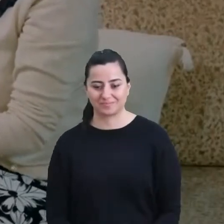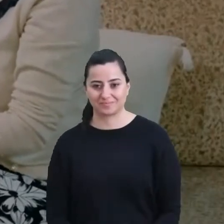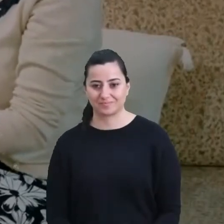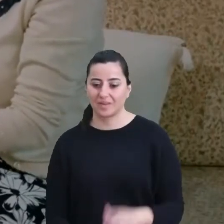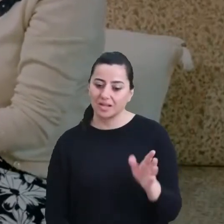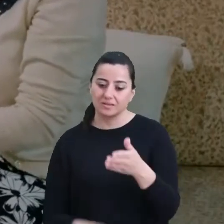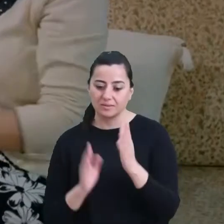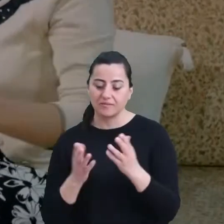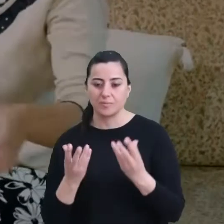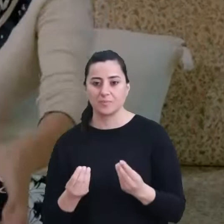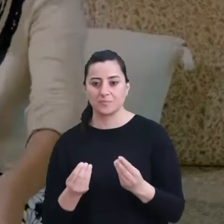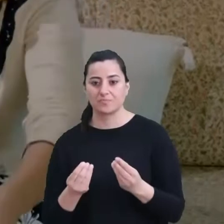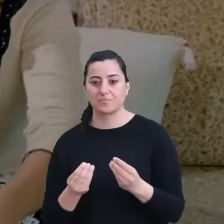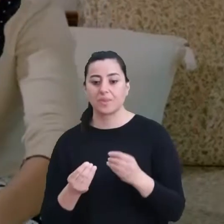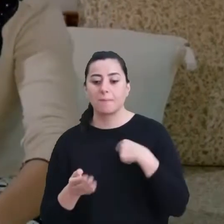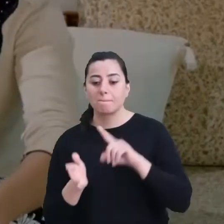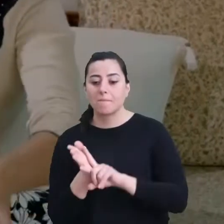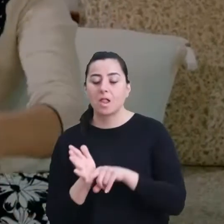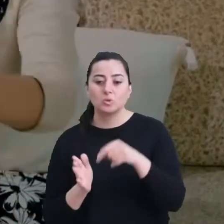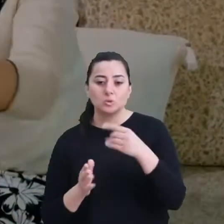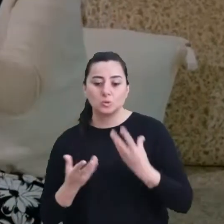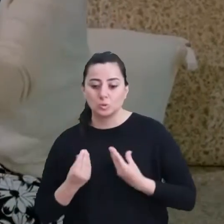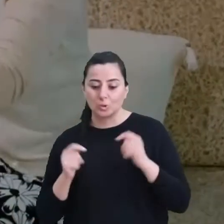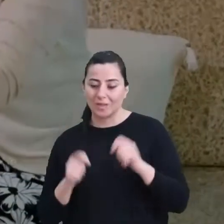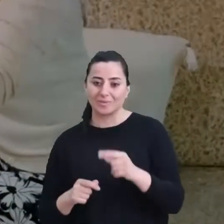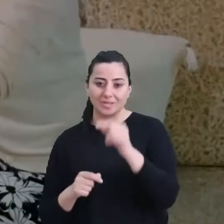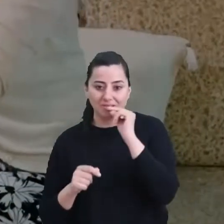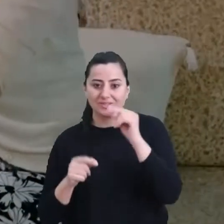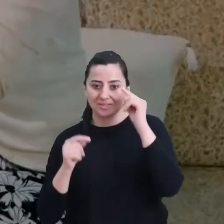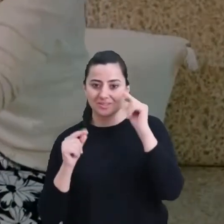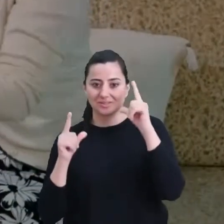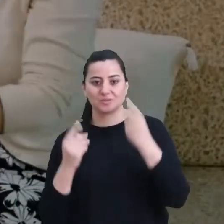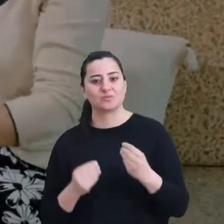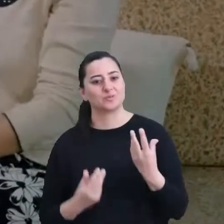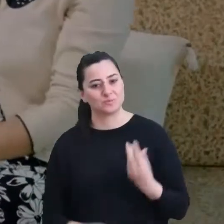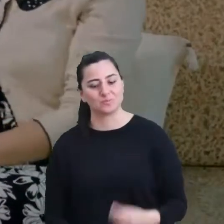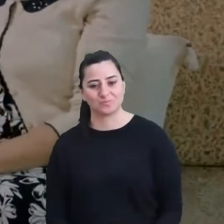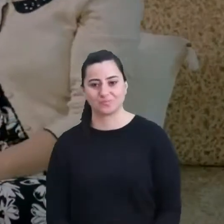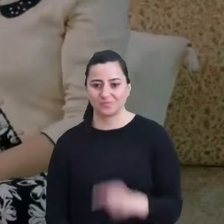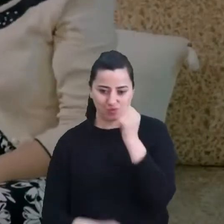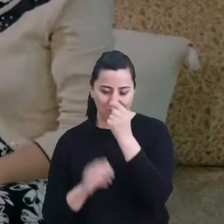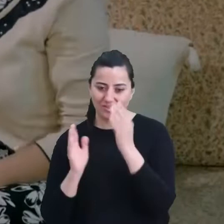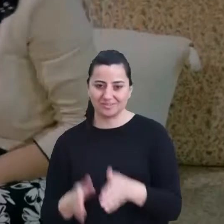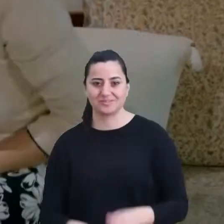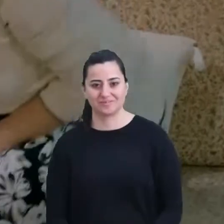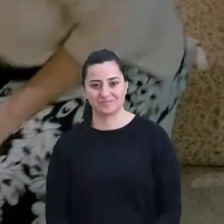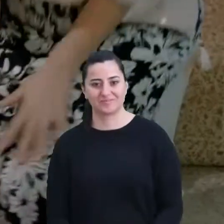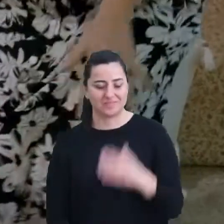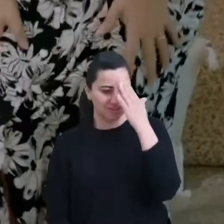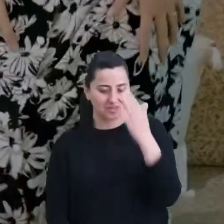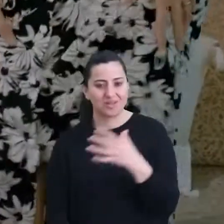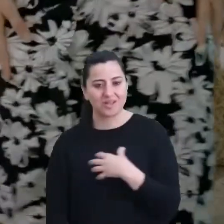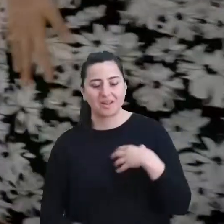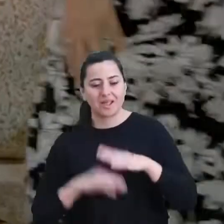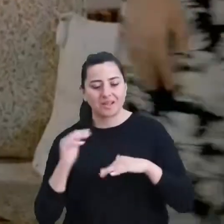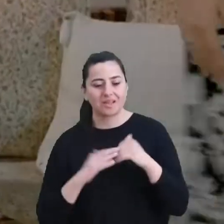Hadi devam et hadi. Bak ballı sütü yaptım, bunu da iç. Zihnin açılsın. Tamam, içerim. Hadi kolay gelsin. Sağ ol anne,